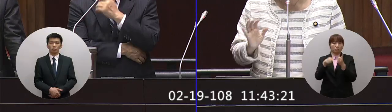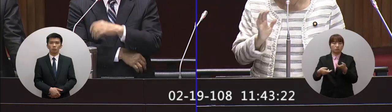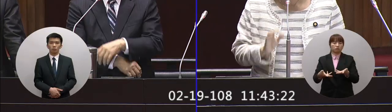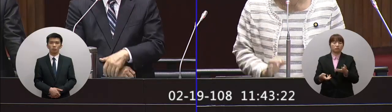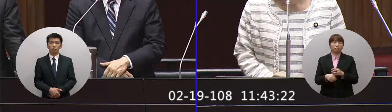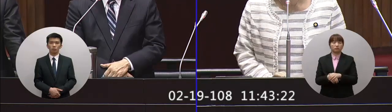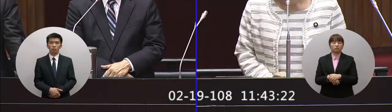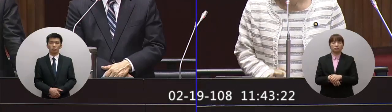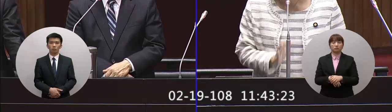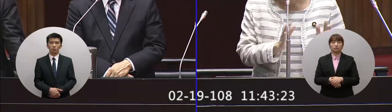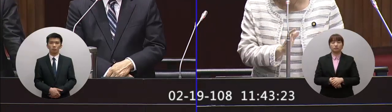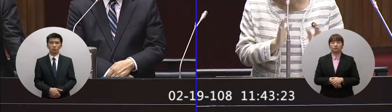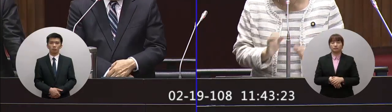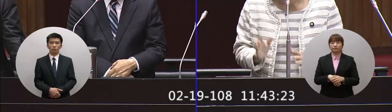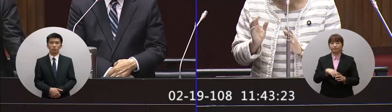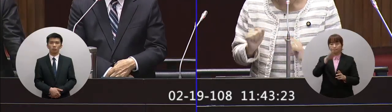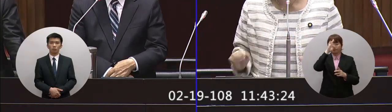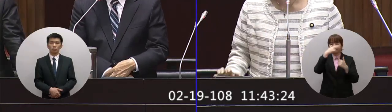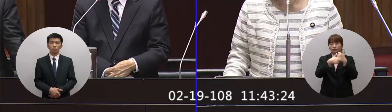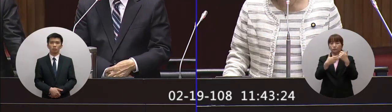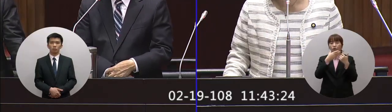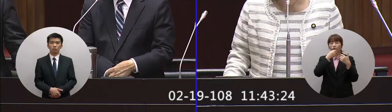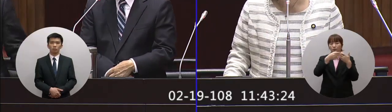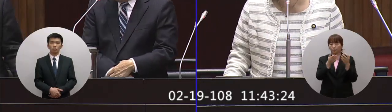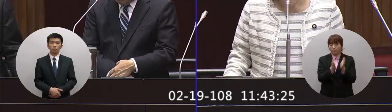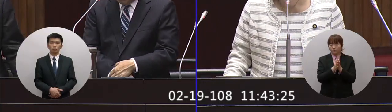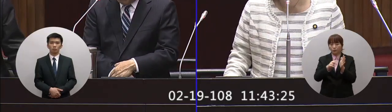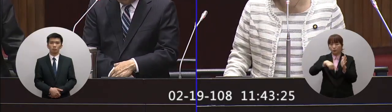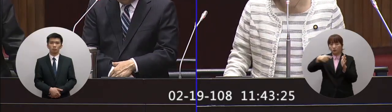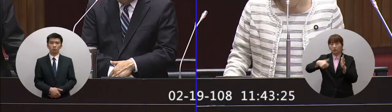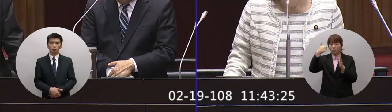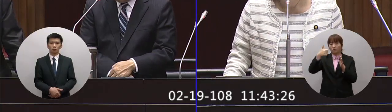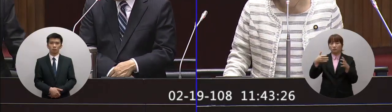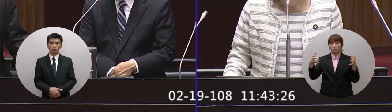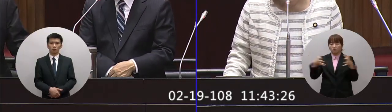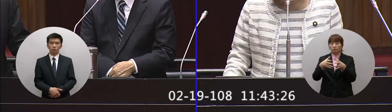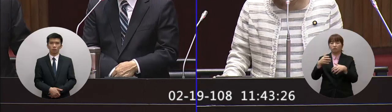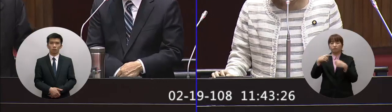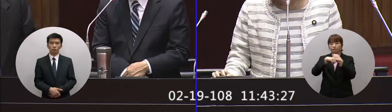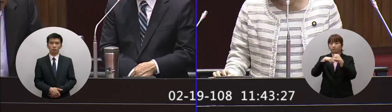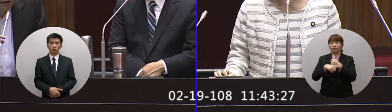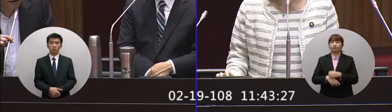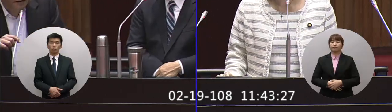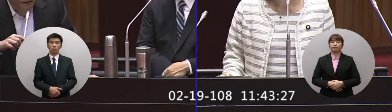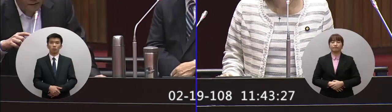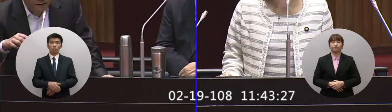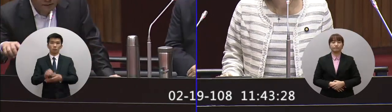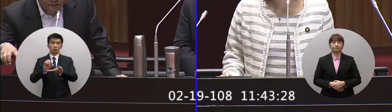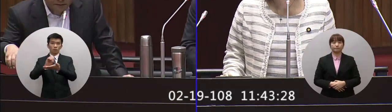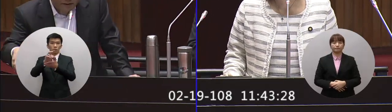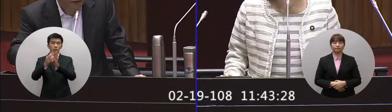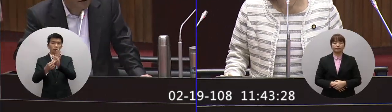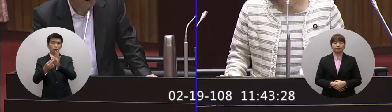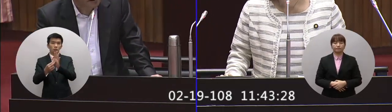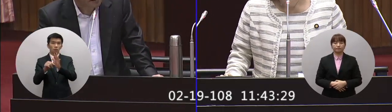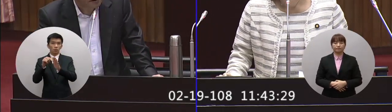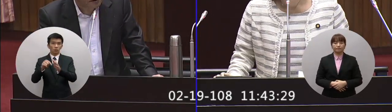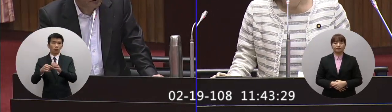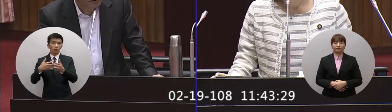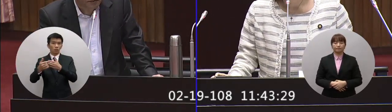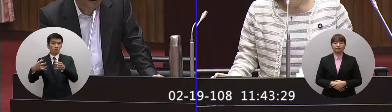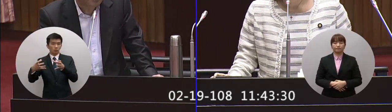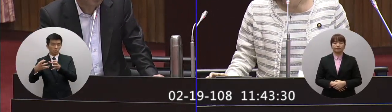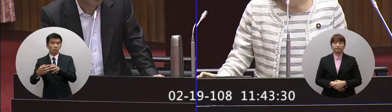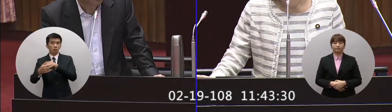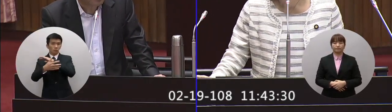啊。那这部分我想是不是请卫福部还有院长一起来关心这件事？ 跟委员报告哈，但这个共照哈，这样